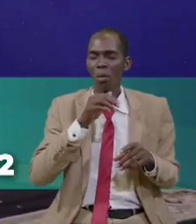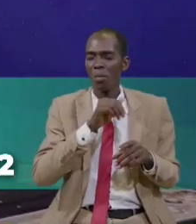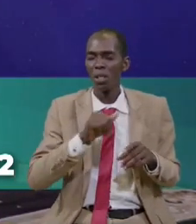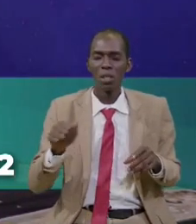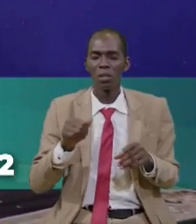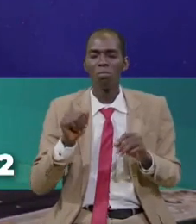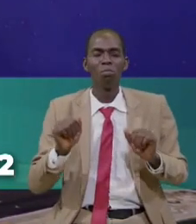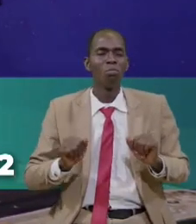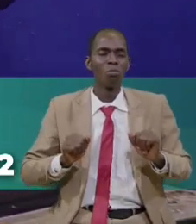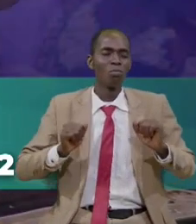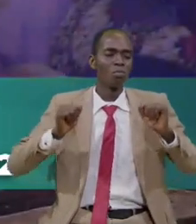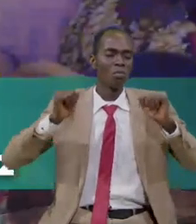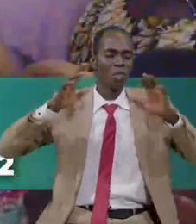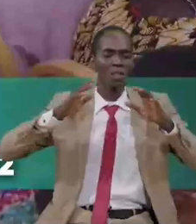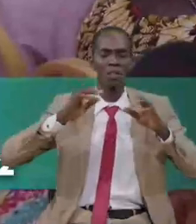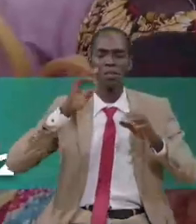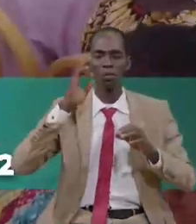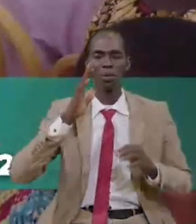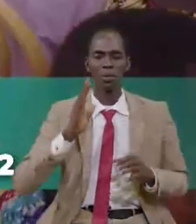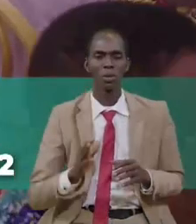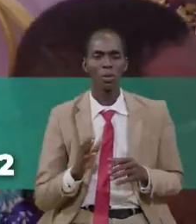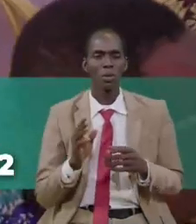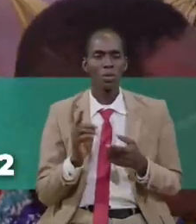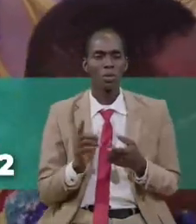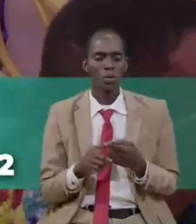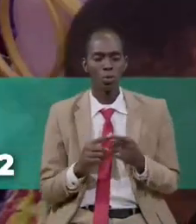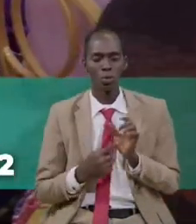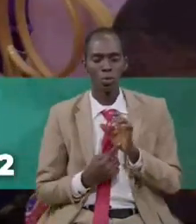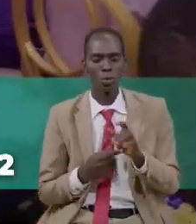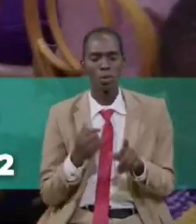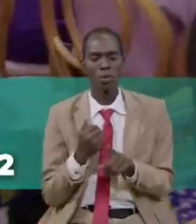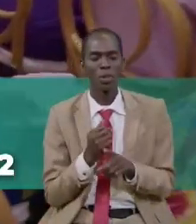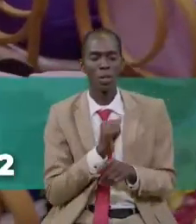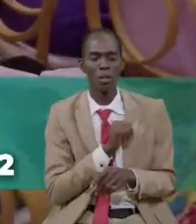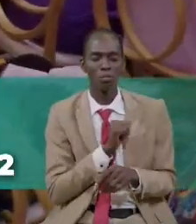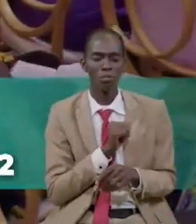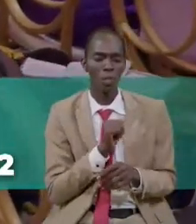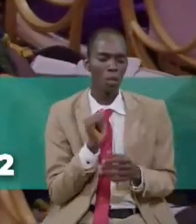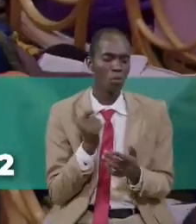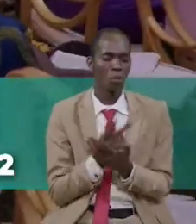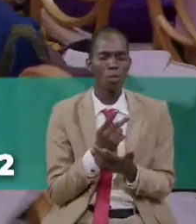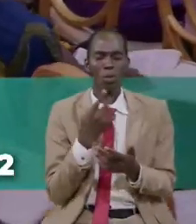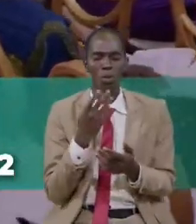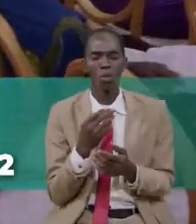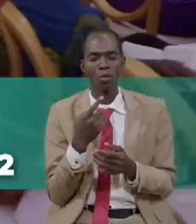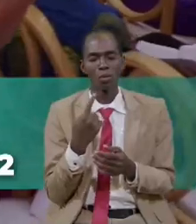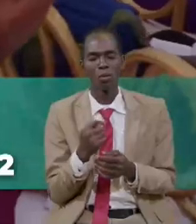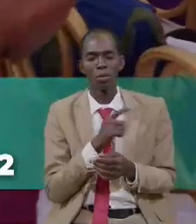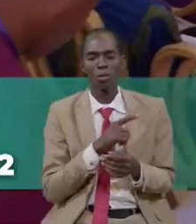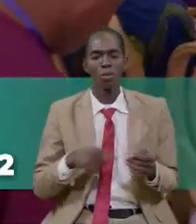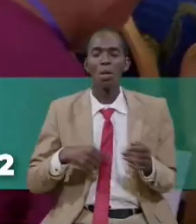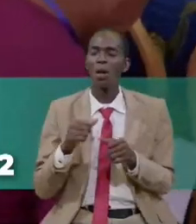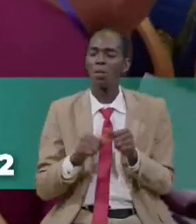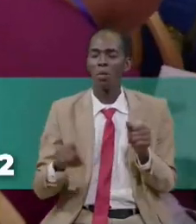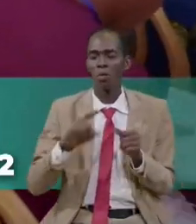présenter devant Dieu comme un homme éprouvé. Tout le monde me connaît. Tout le monde me connaît. Connaît mon service.